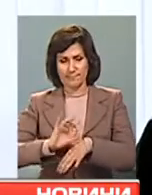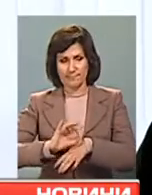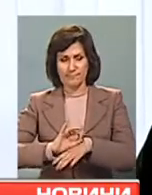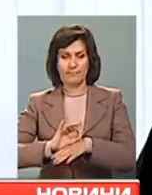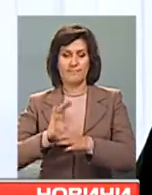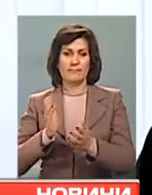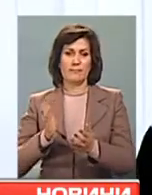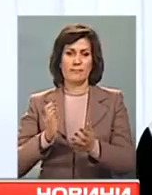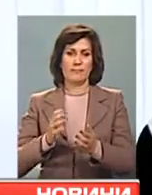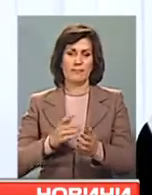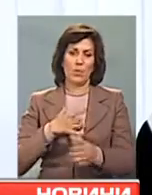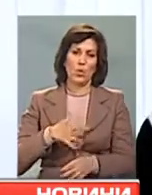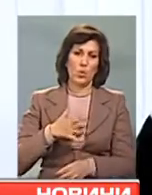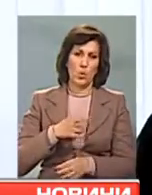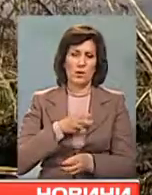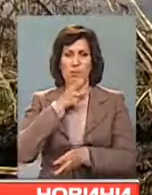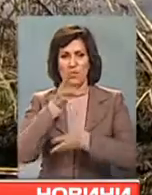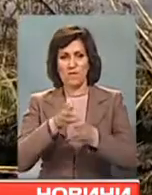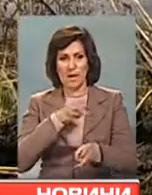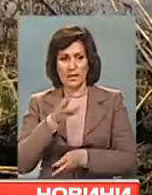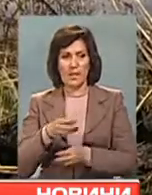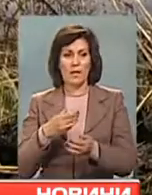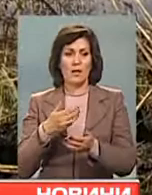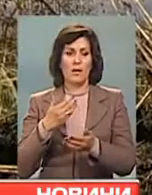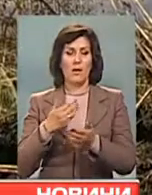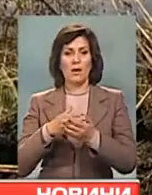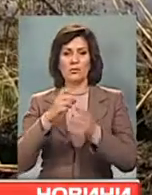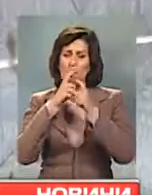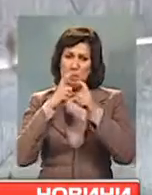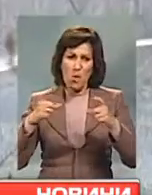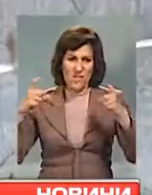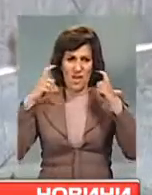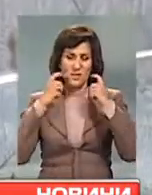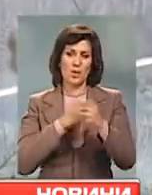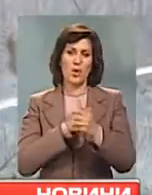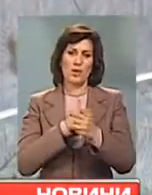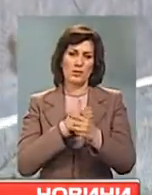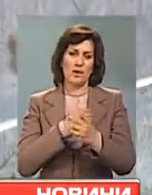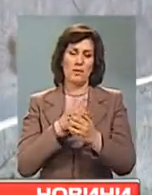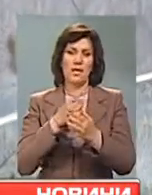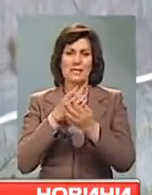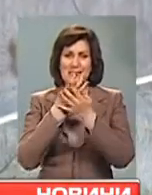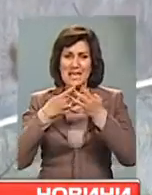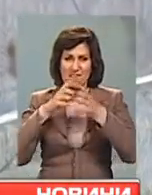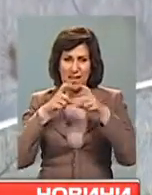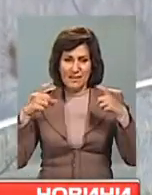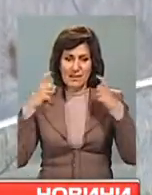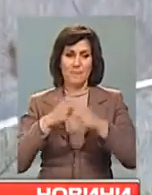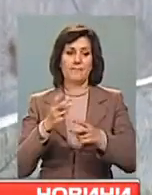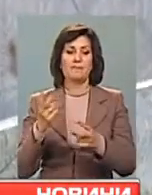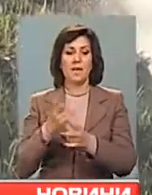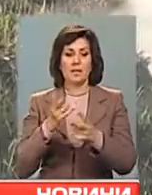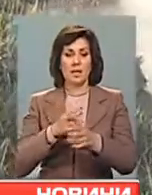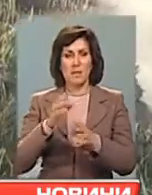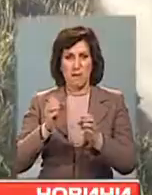біль, нудота, блювання, хоча б марливі пов'язки, хоча б адсорбенти. Кожне займання треба